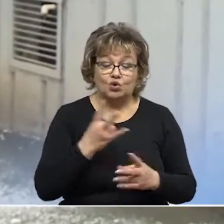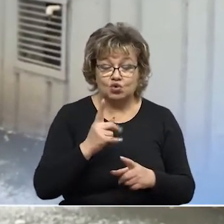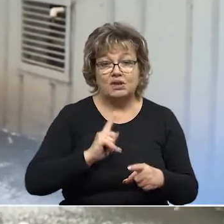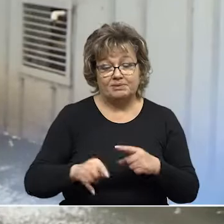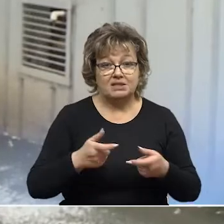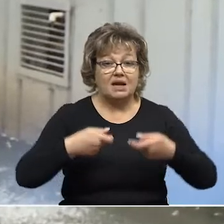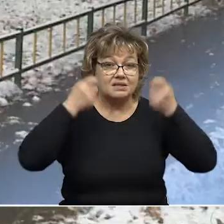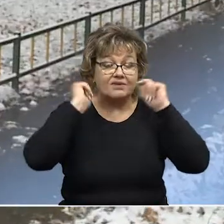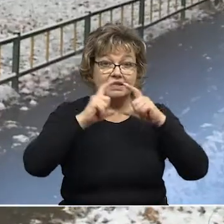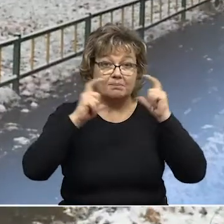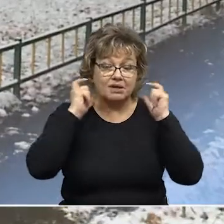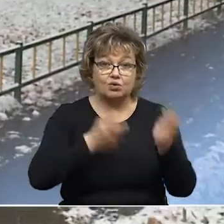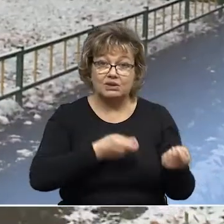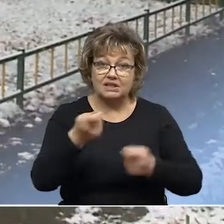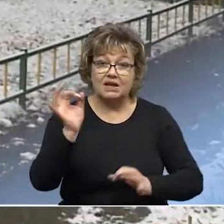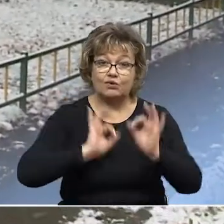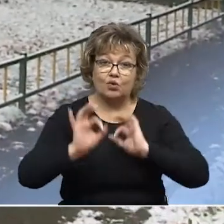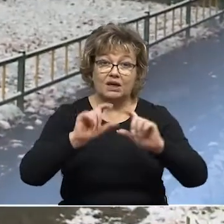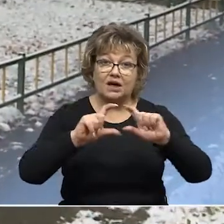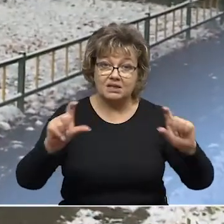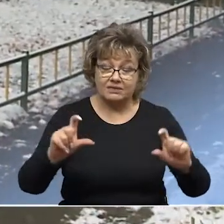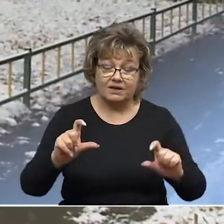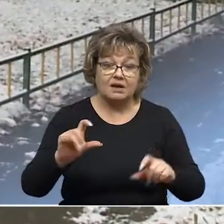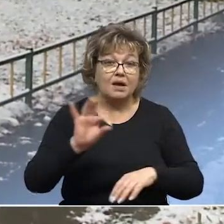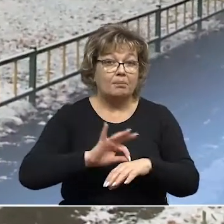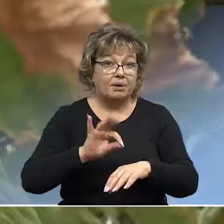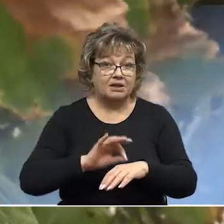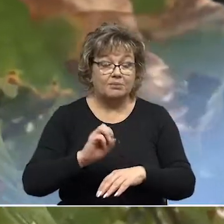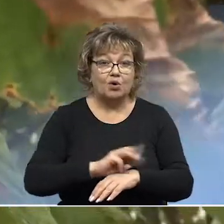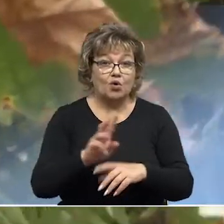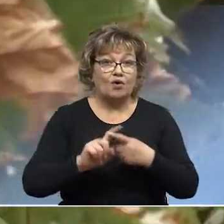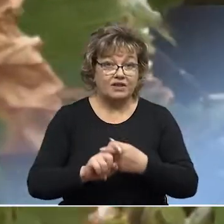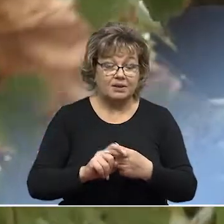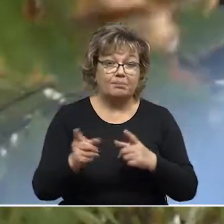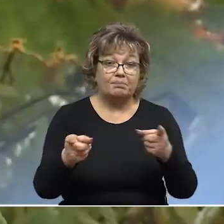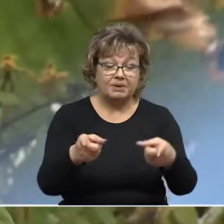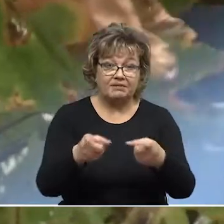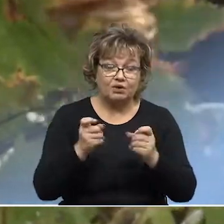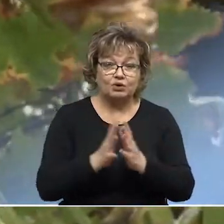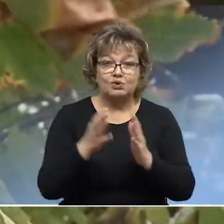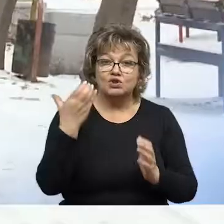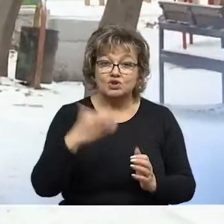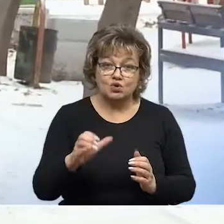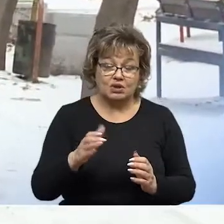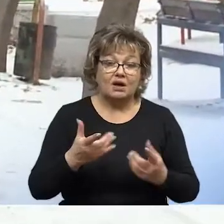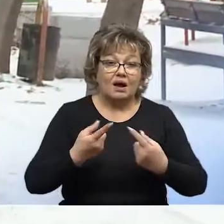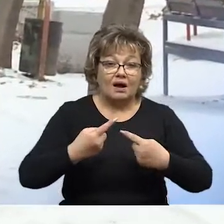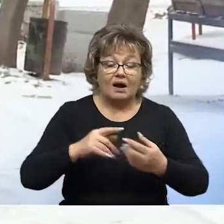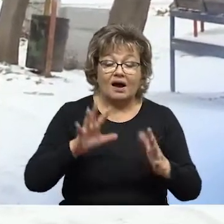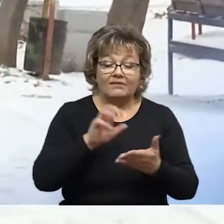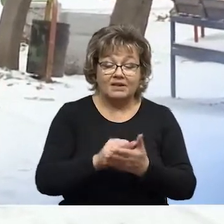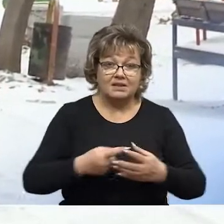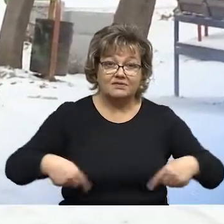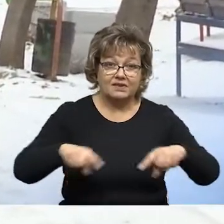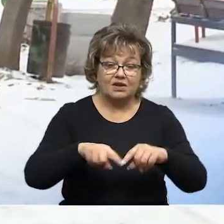горло, надевайте маску. К доставке лекарств амбулаторным больным ковидом привлекут больше сотни волонтеров. Охватить планируют все районы